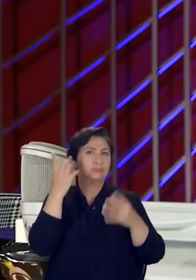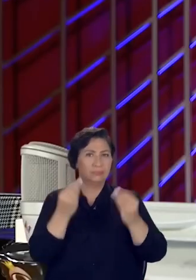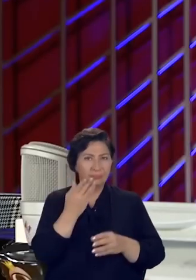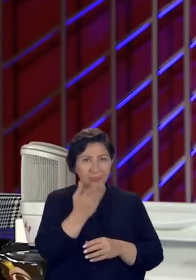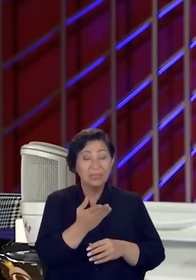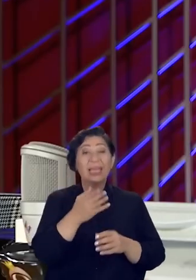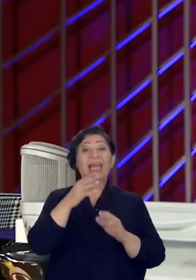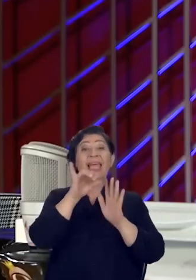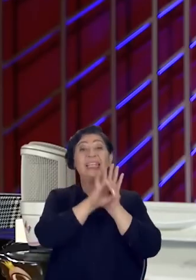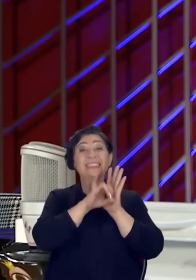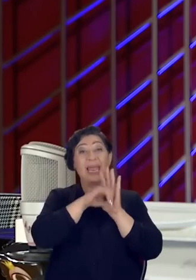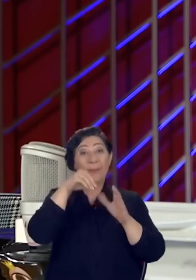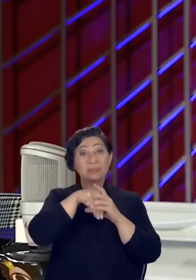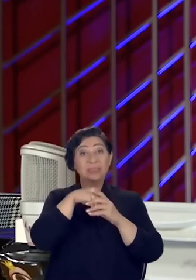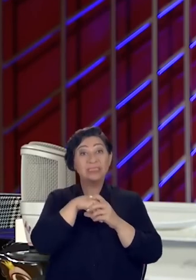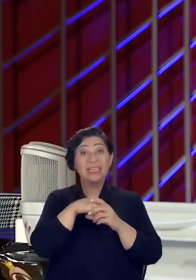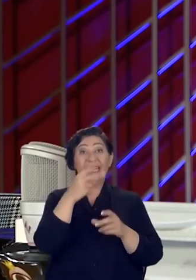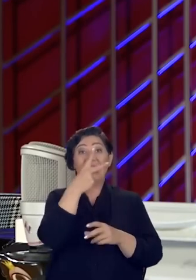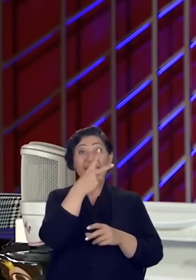tanınıyor. Instagram'da